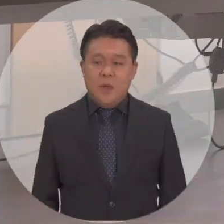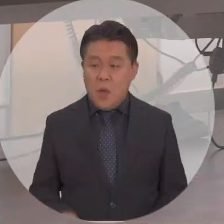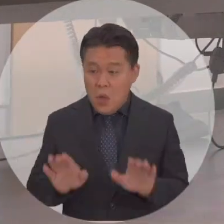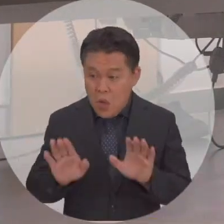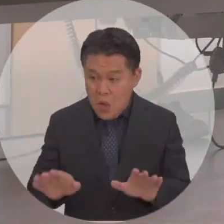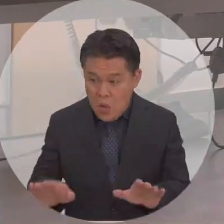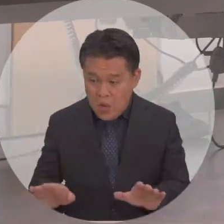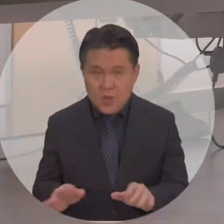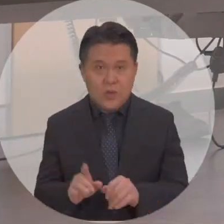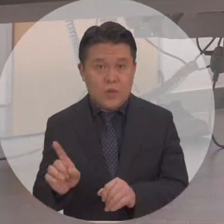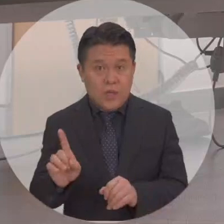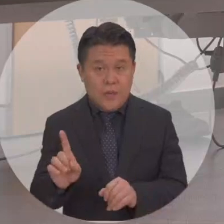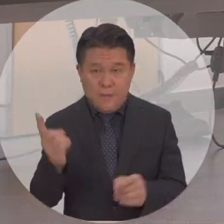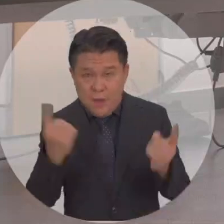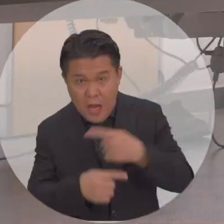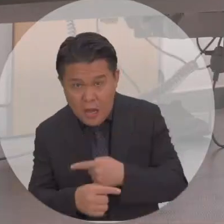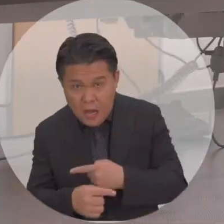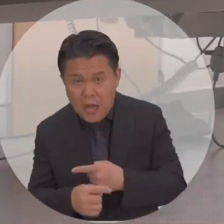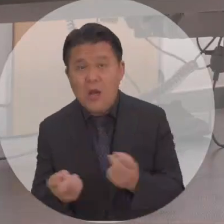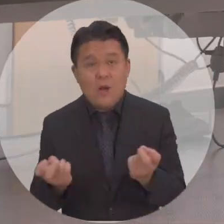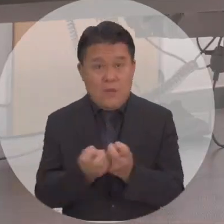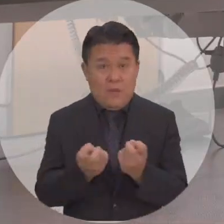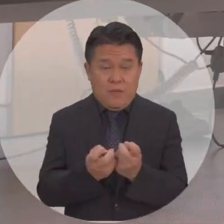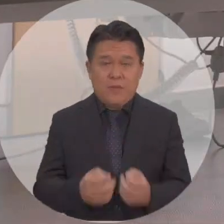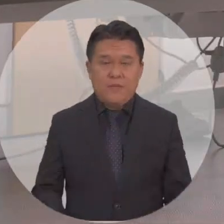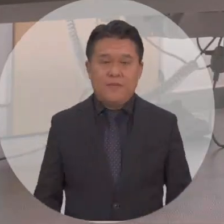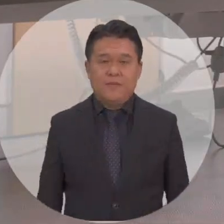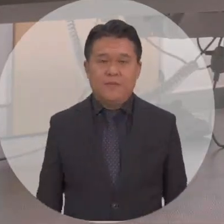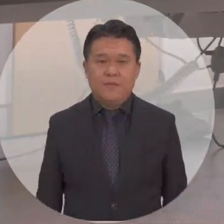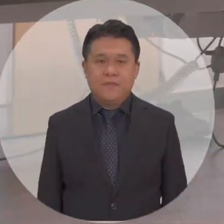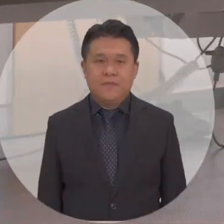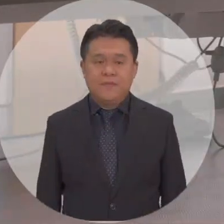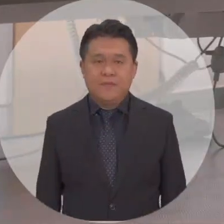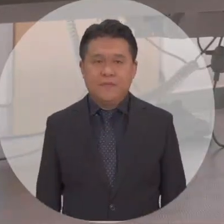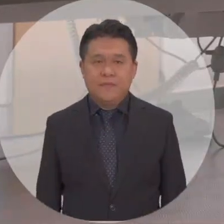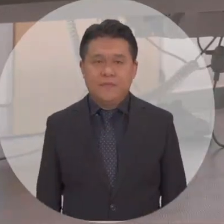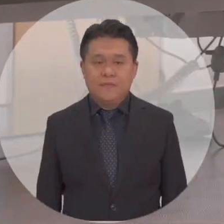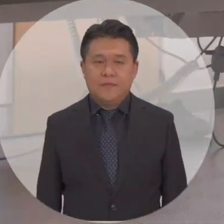침대나 의자에서 떨어져 다친 경우 대응 방법입니다.